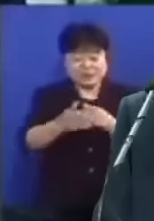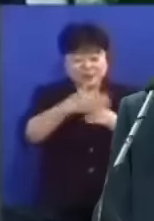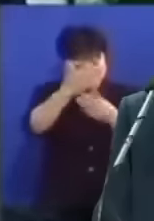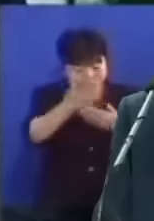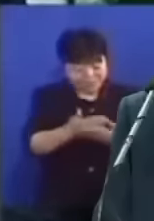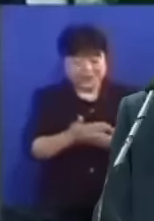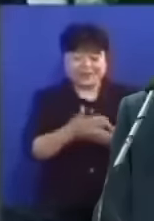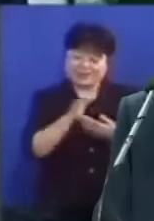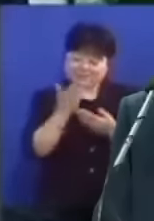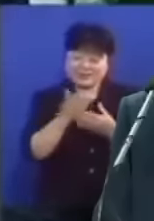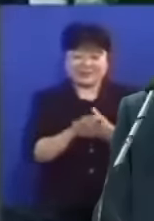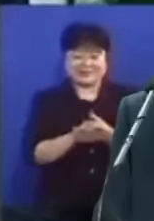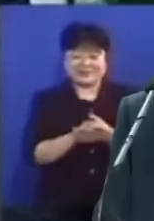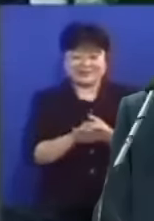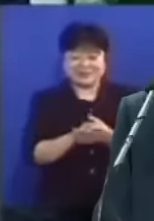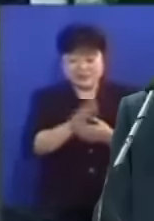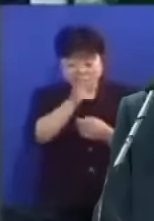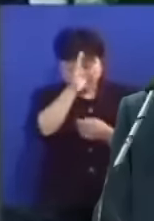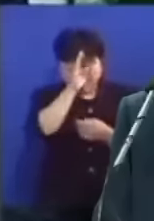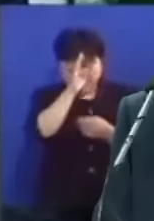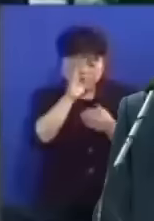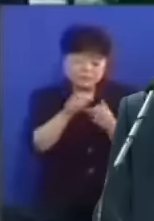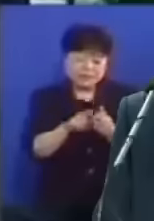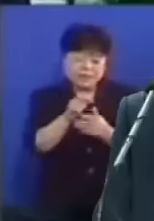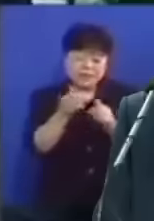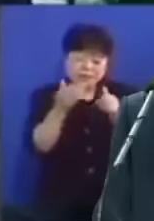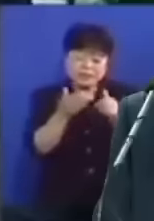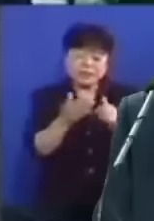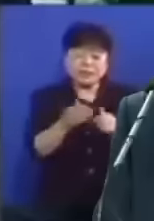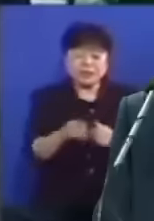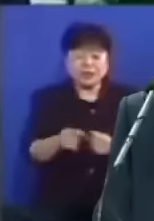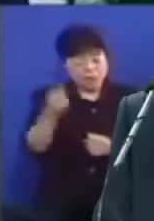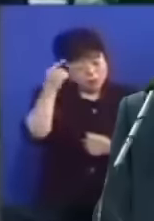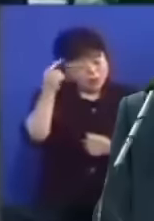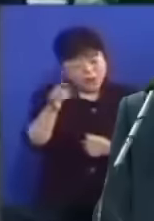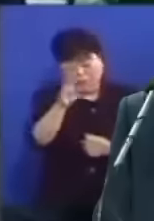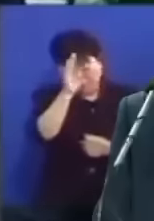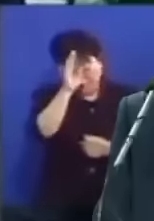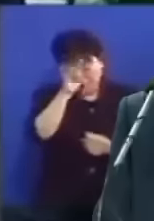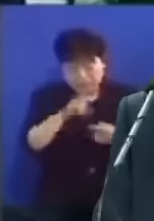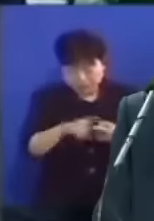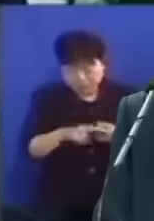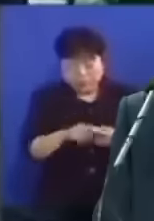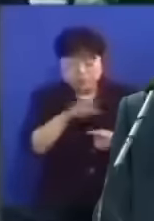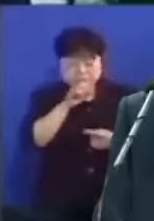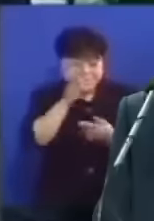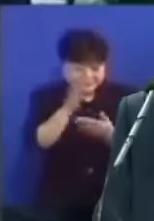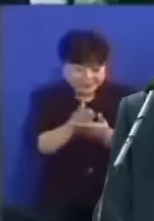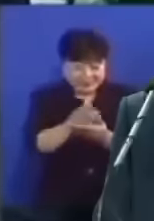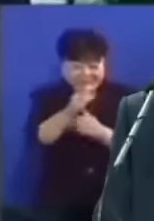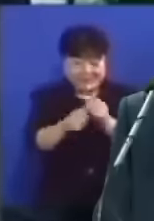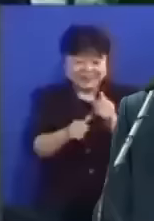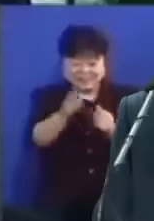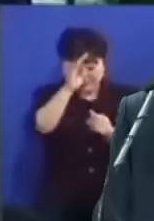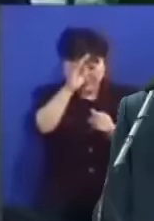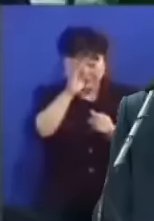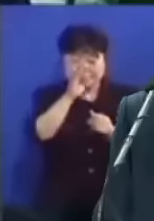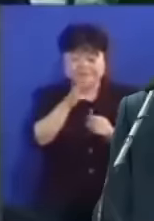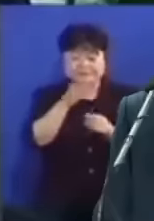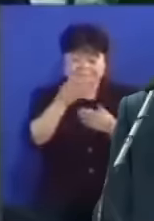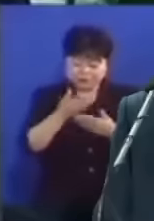도움이 나타나는 것입니다. 병들었을 때 하나님 왜 병 안 고쳐줍니까 하고 원망하지 말고 하나님